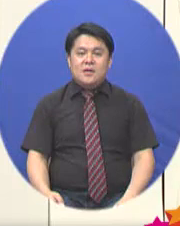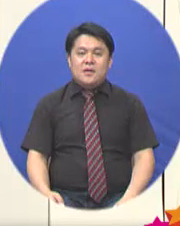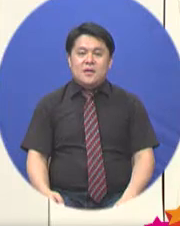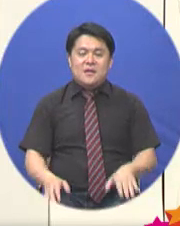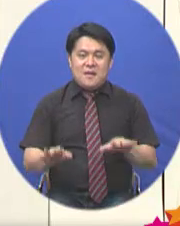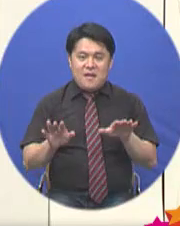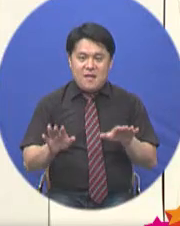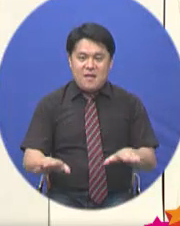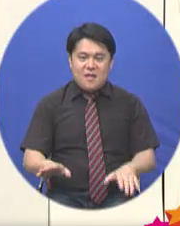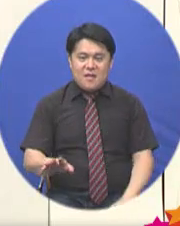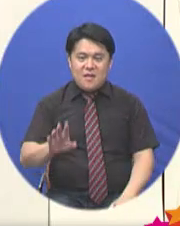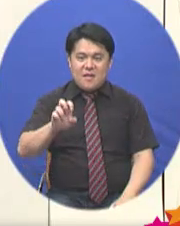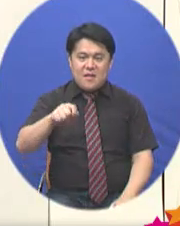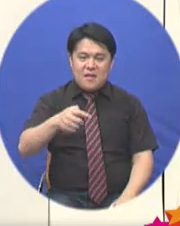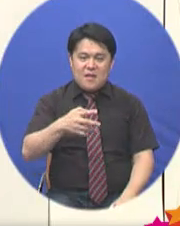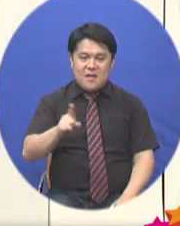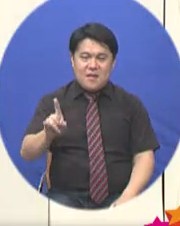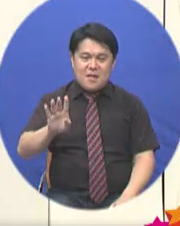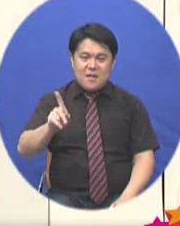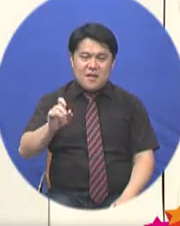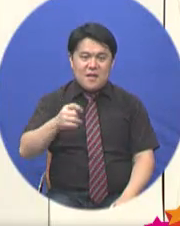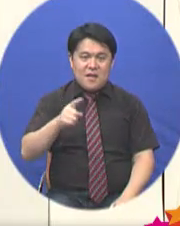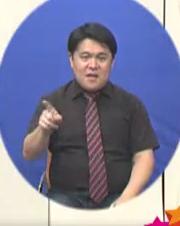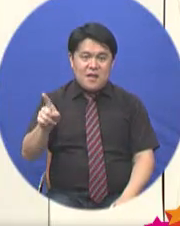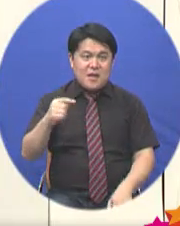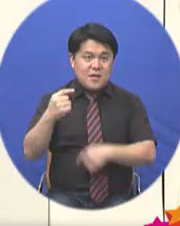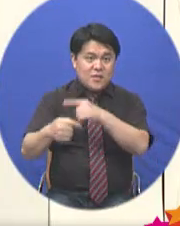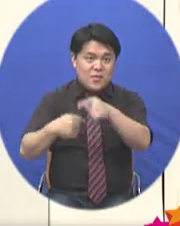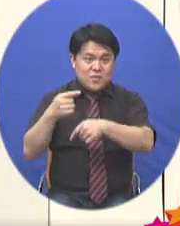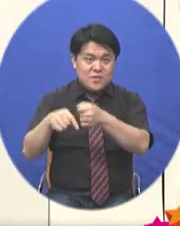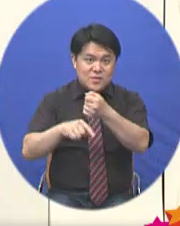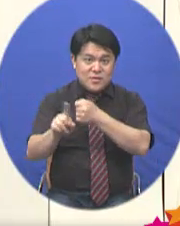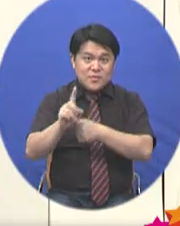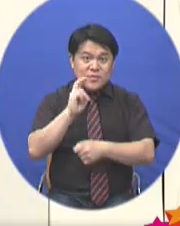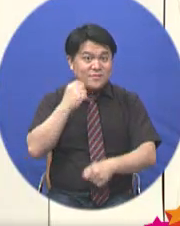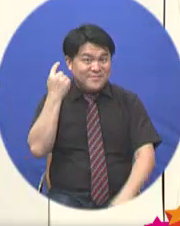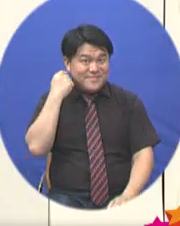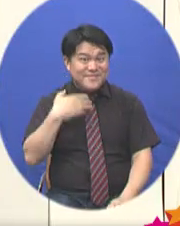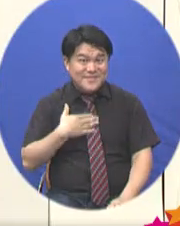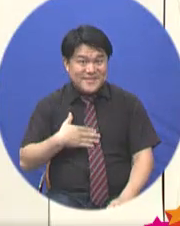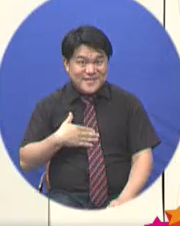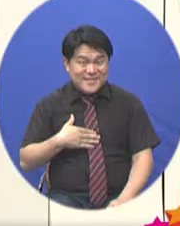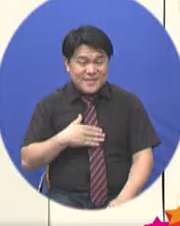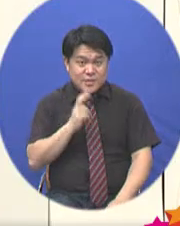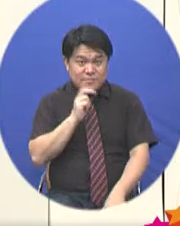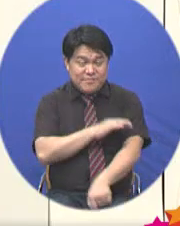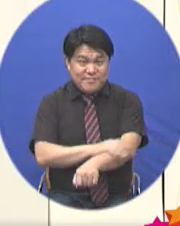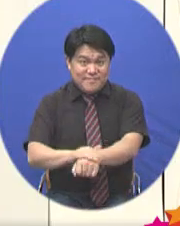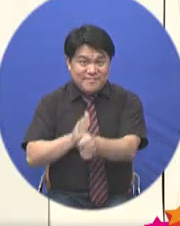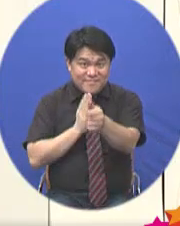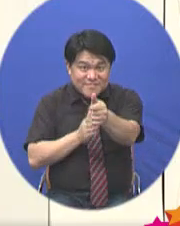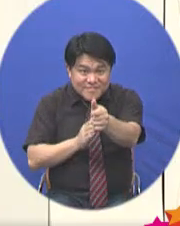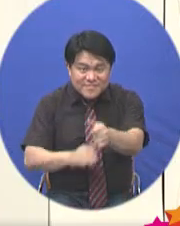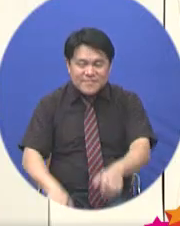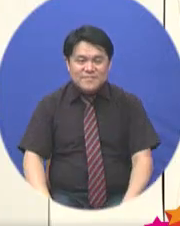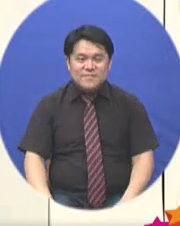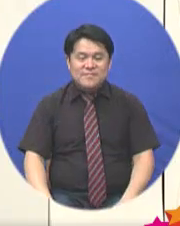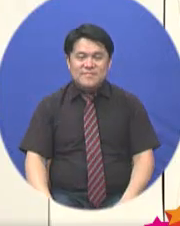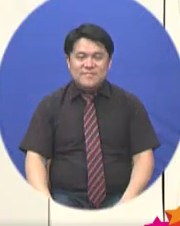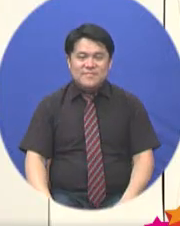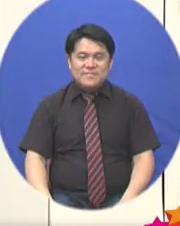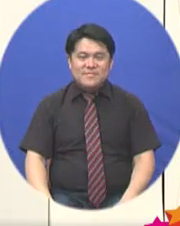오늘 물레방아 도는 내력을 먼저 들어보겠습니다. 네. 잘 불러주세요. 네. 네,